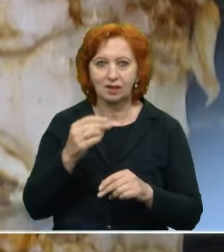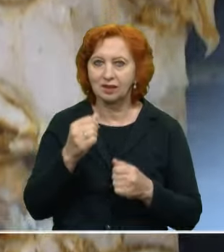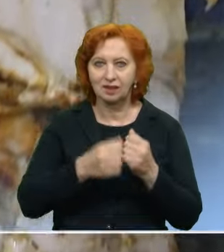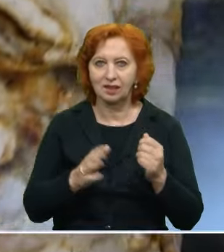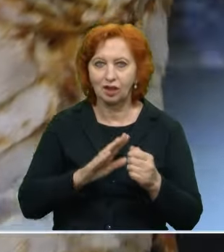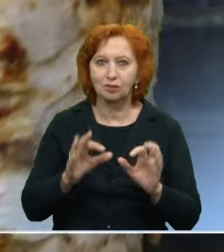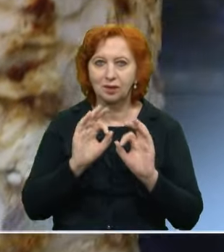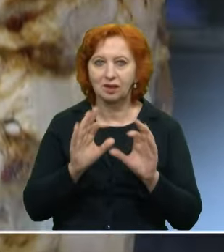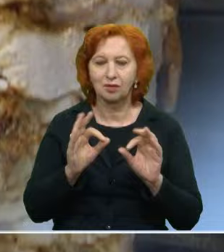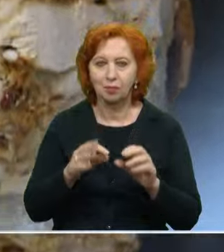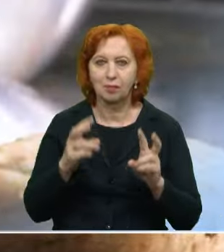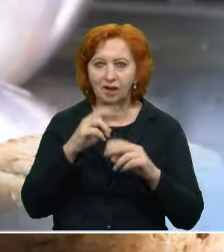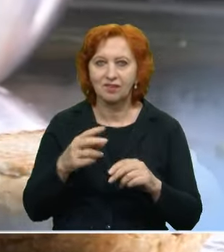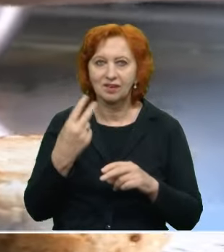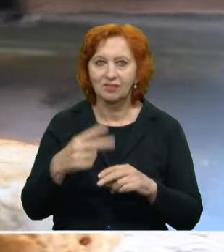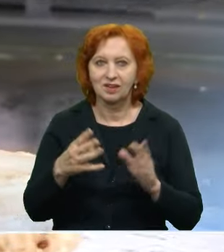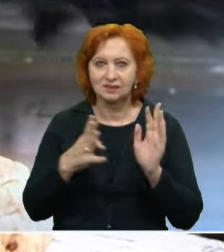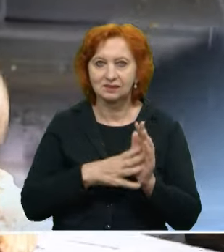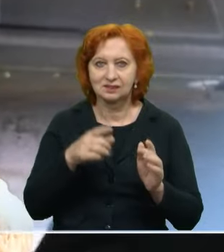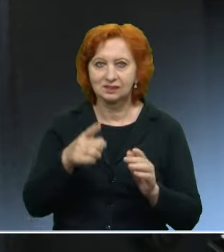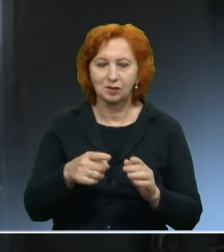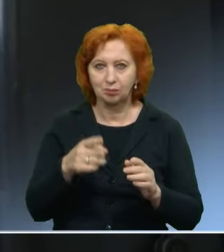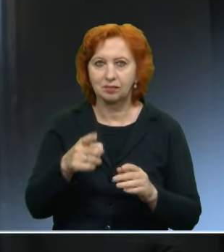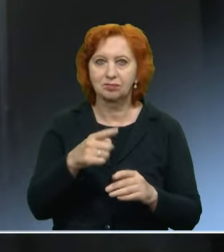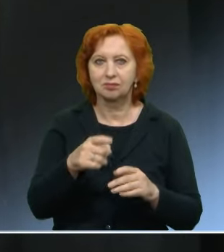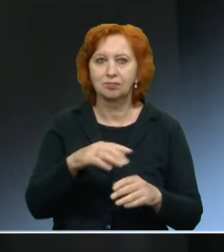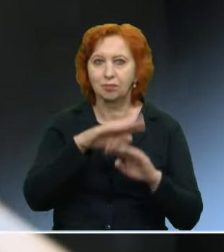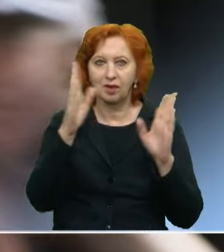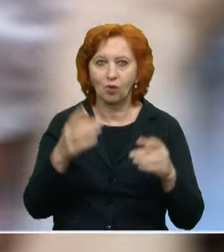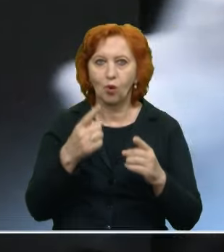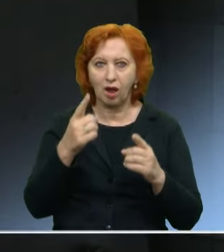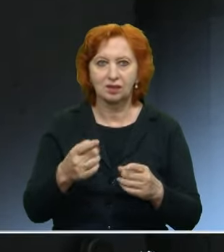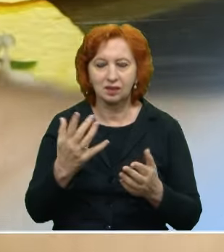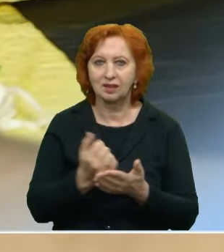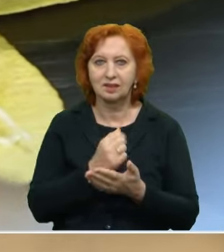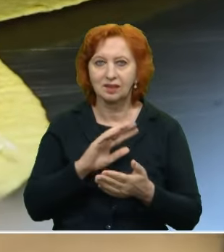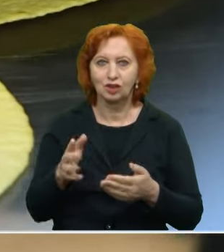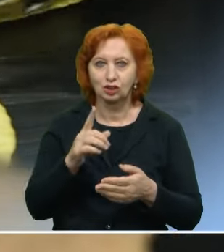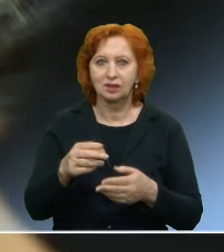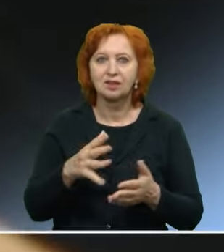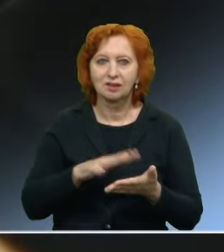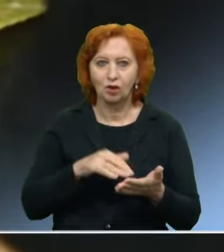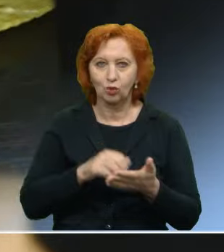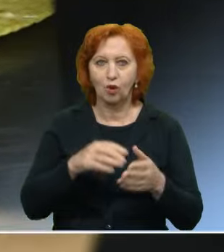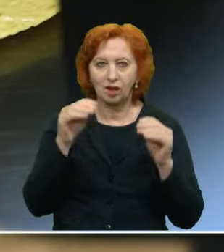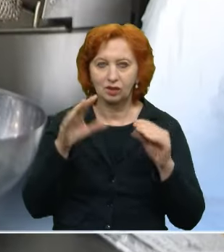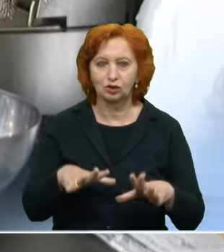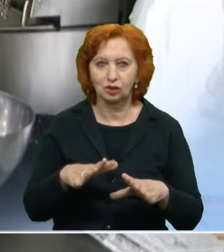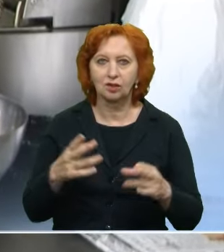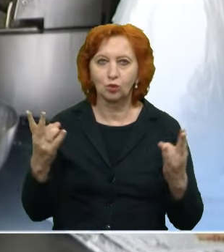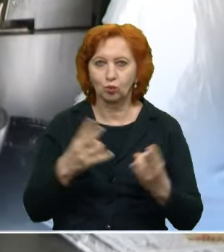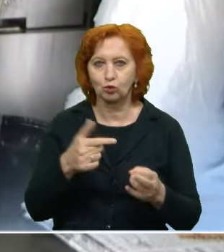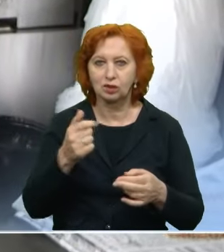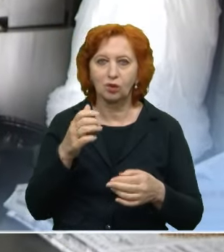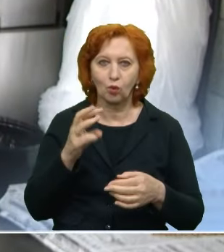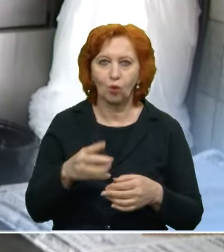Специалисты Роскачества проверили 29 марок шаурмы и только в одной не нашли нарушений. После этого решили, нужен ГОСТ.